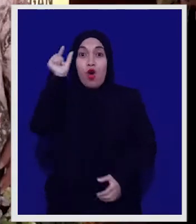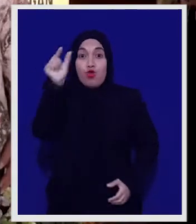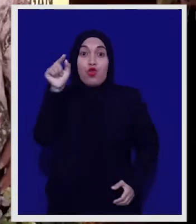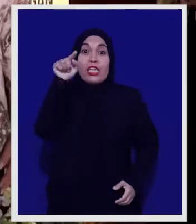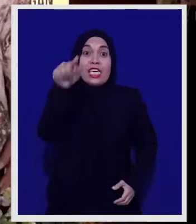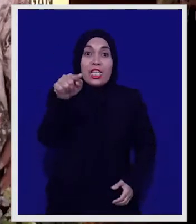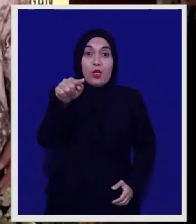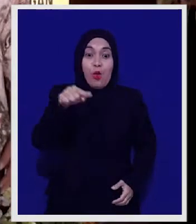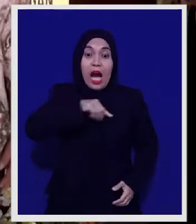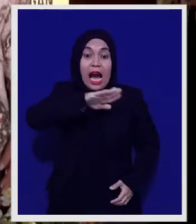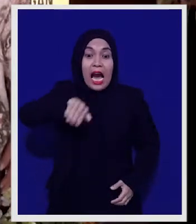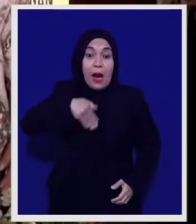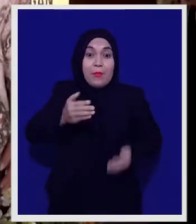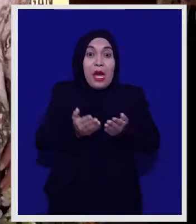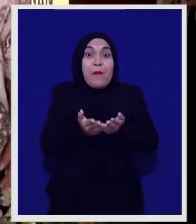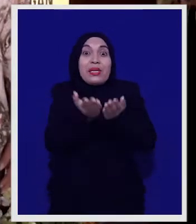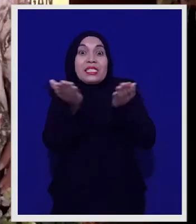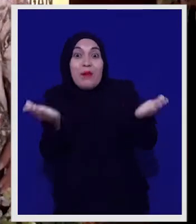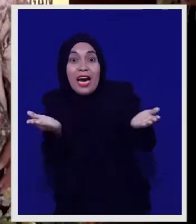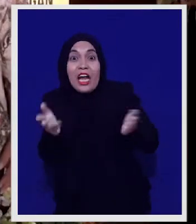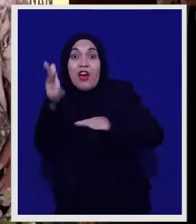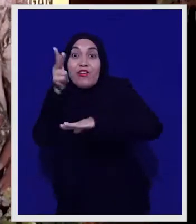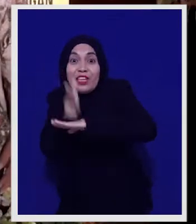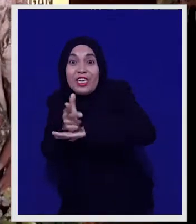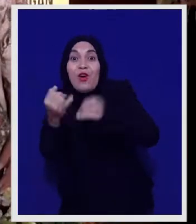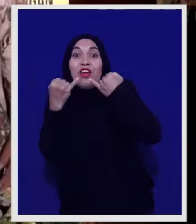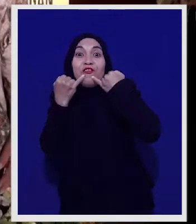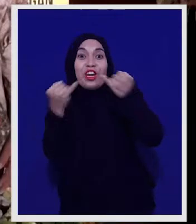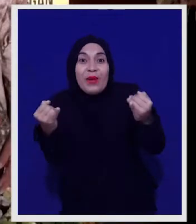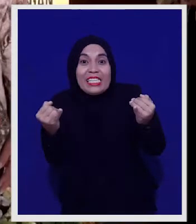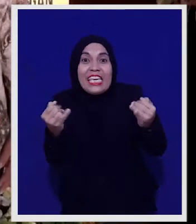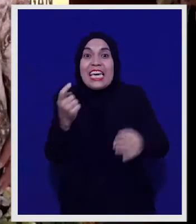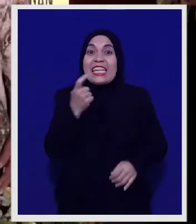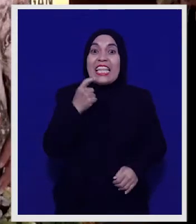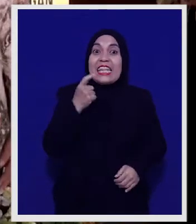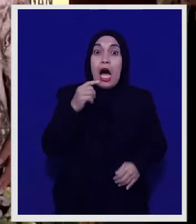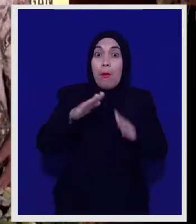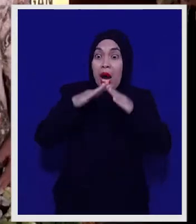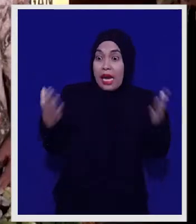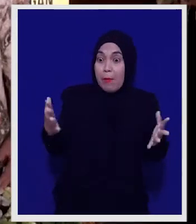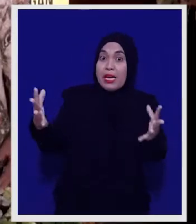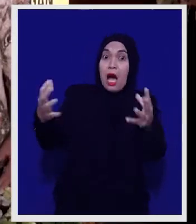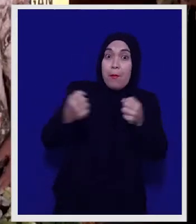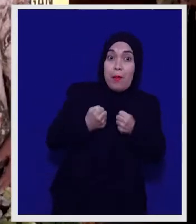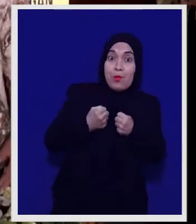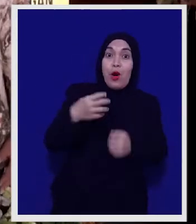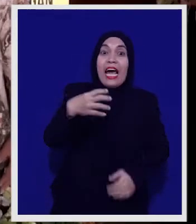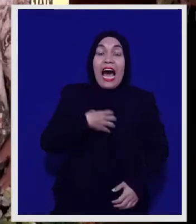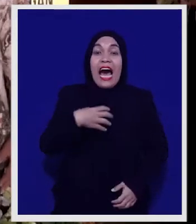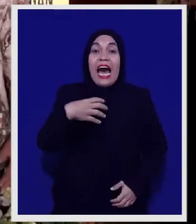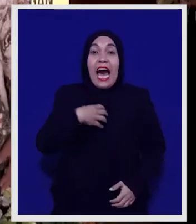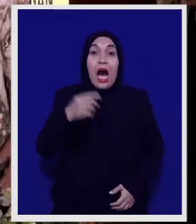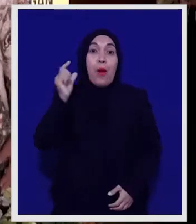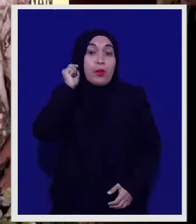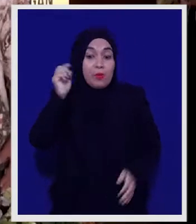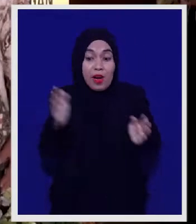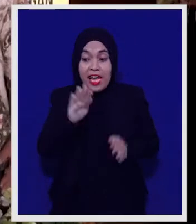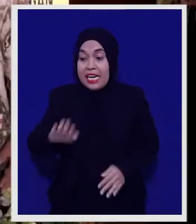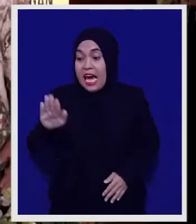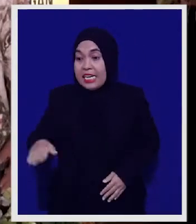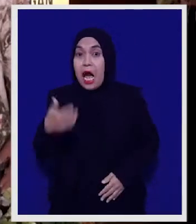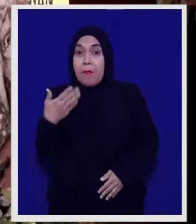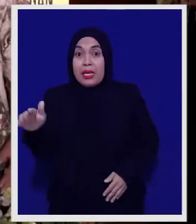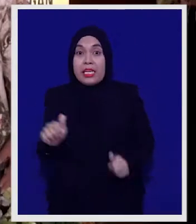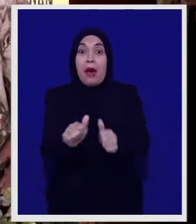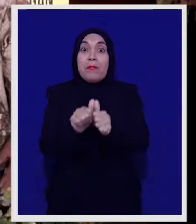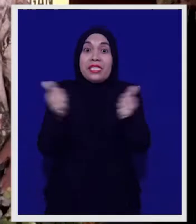Limbah itu, kami putarkan video informasi di mapa pemenuhan hak-hak binian dan anak limbah